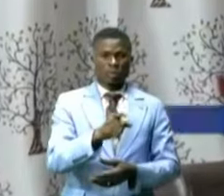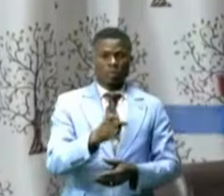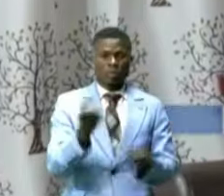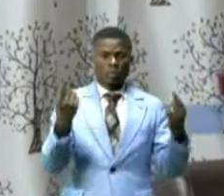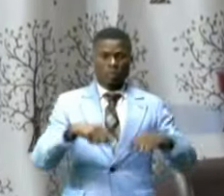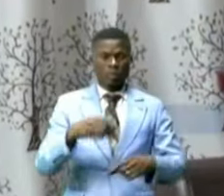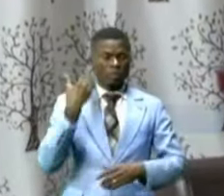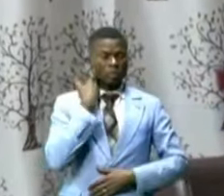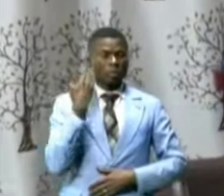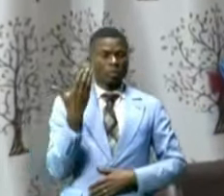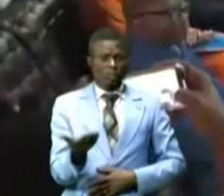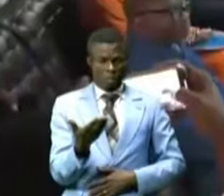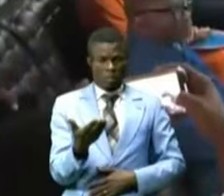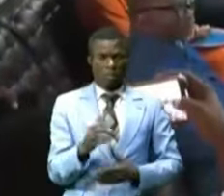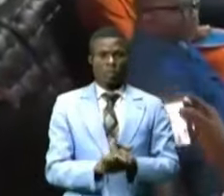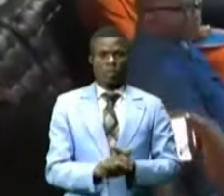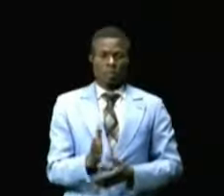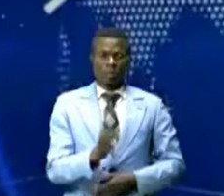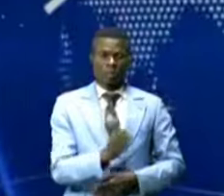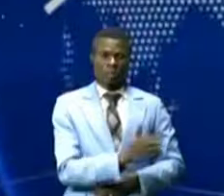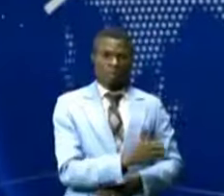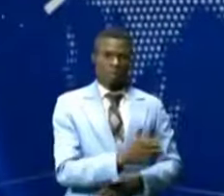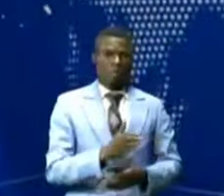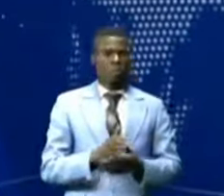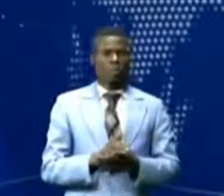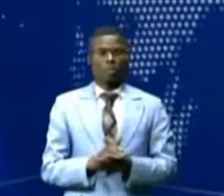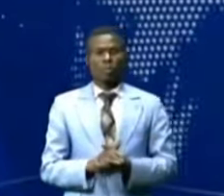était encore malade.